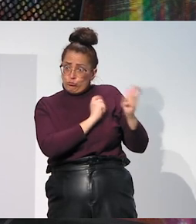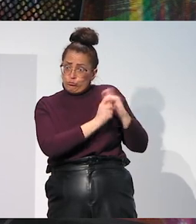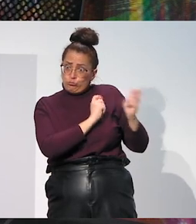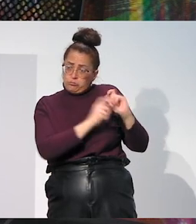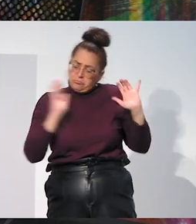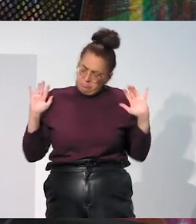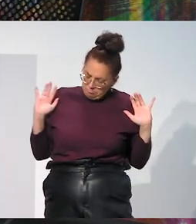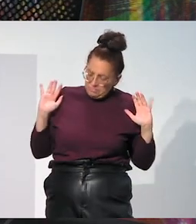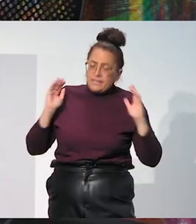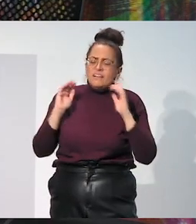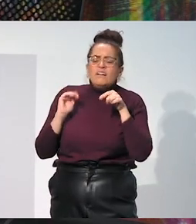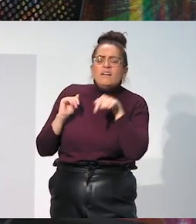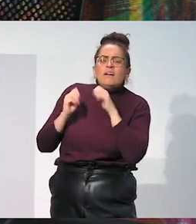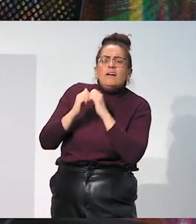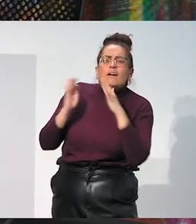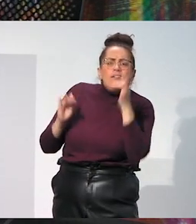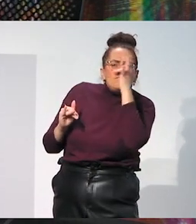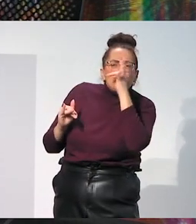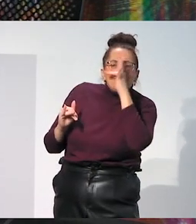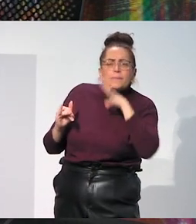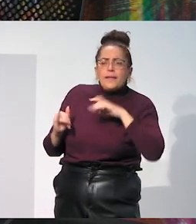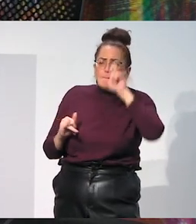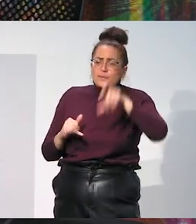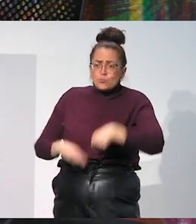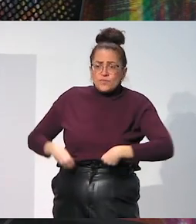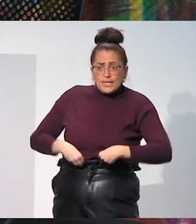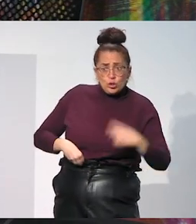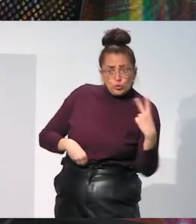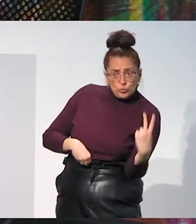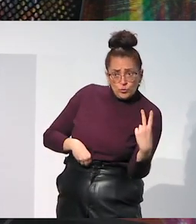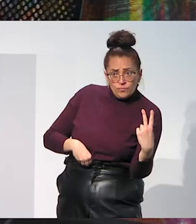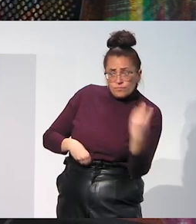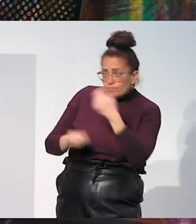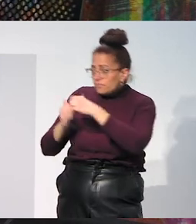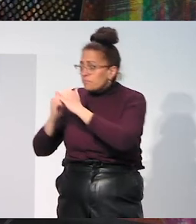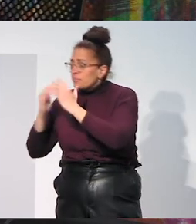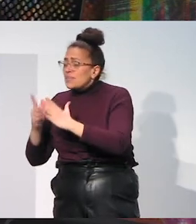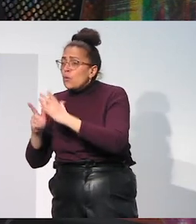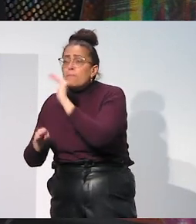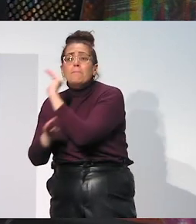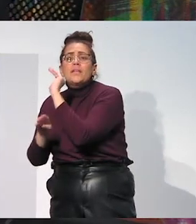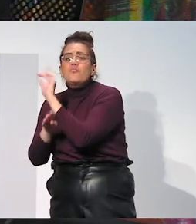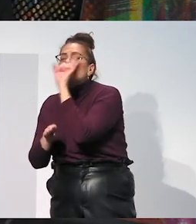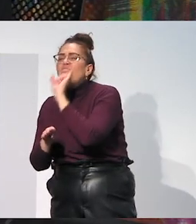ouvriers agricoles et une jeune fille pour aider la patronne, ça vous situe, hein,